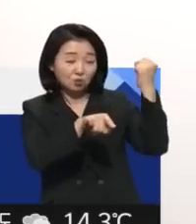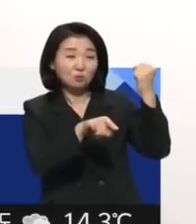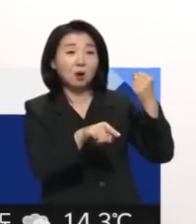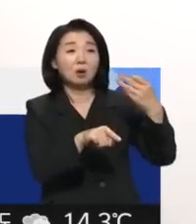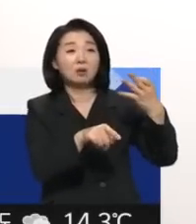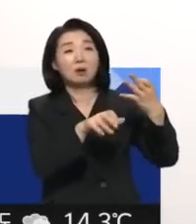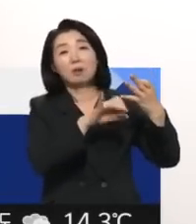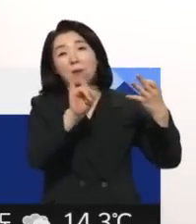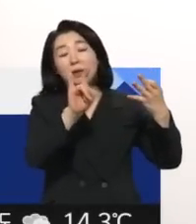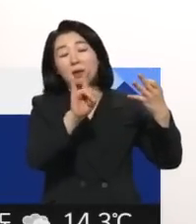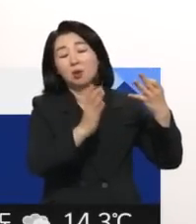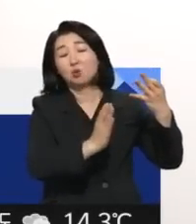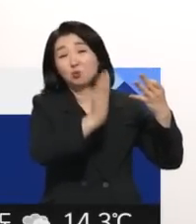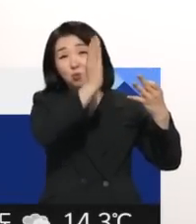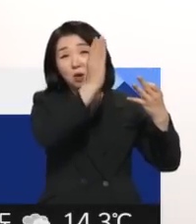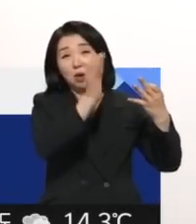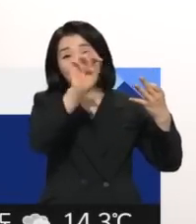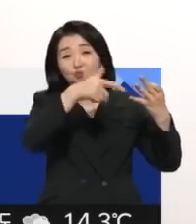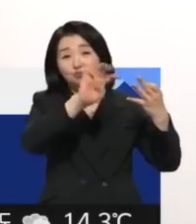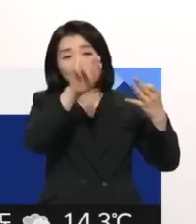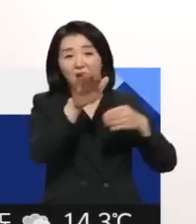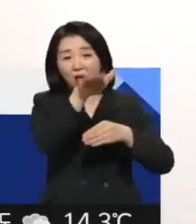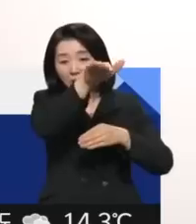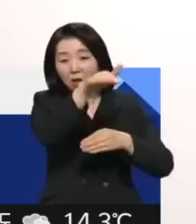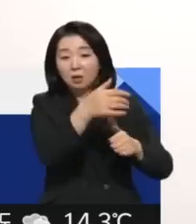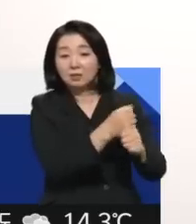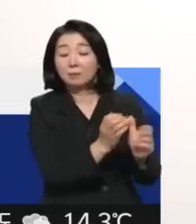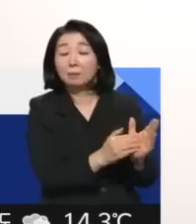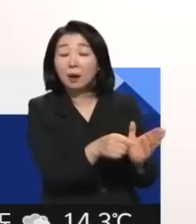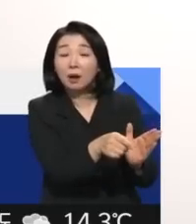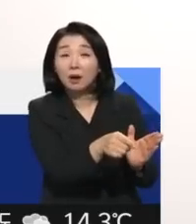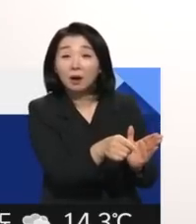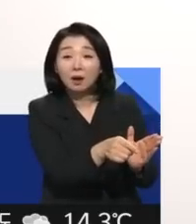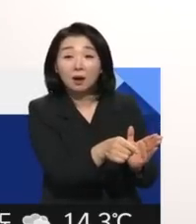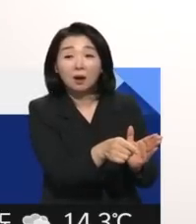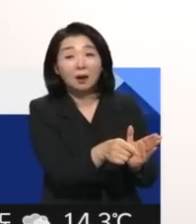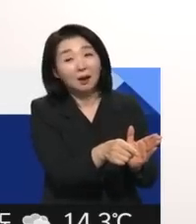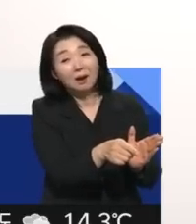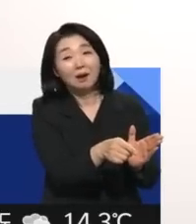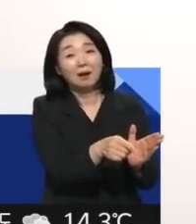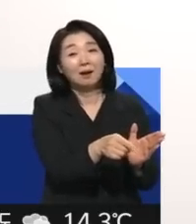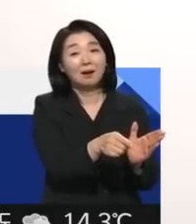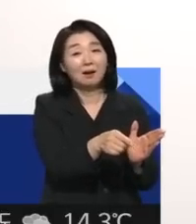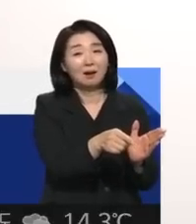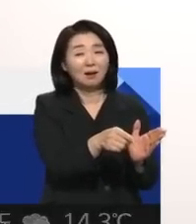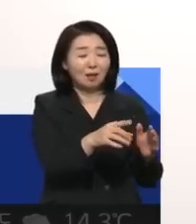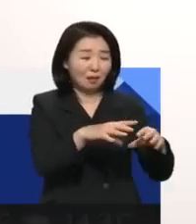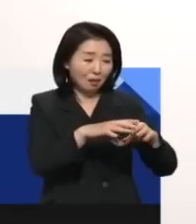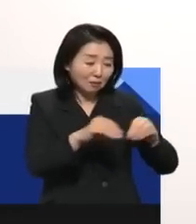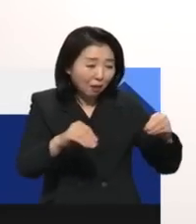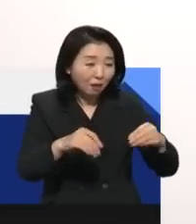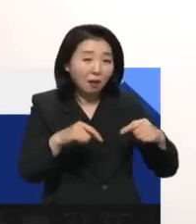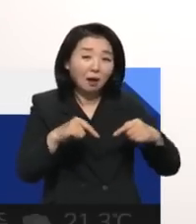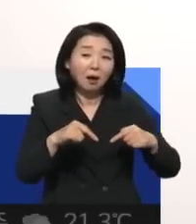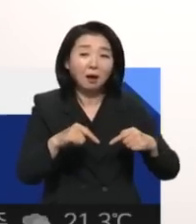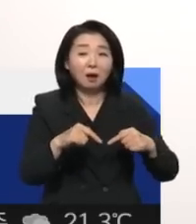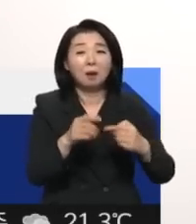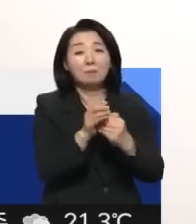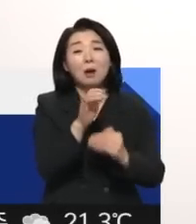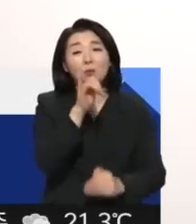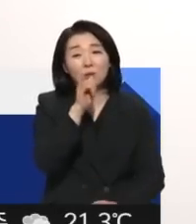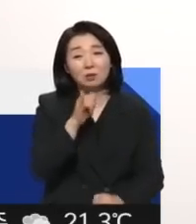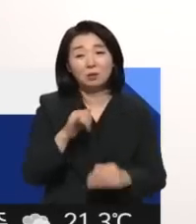14배를 초과하는 우럭이 잡히고 있다는 것입니다. 대응 총괄을 맡고 있는 국무조정실은 원전 오염수 대응